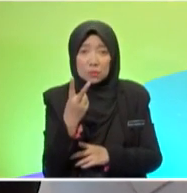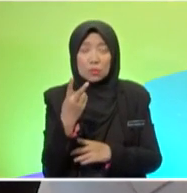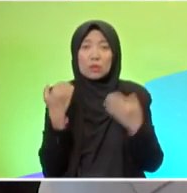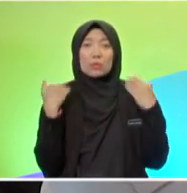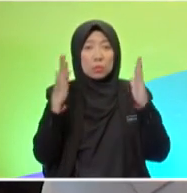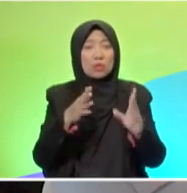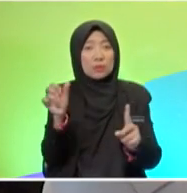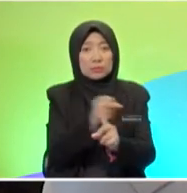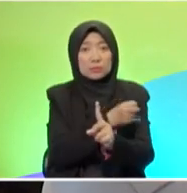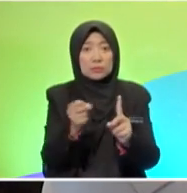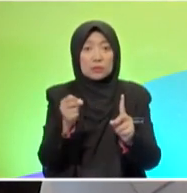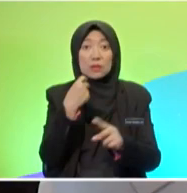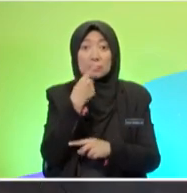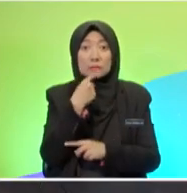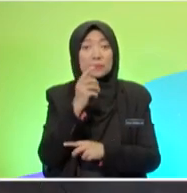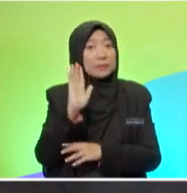hasilnya guys